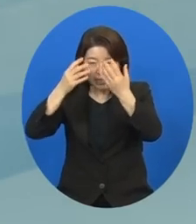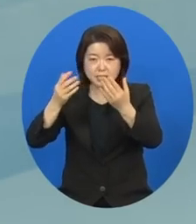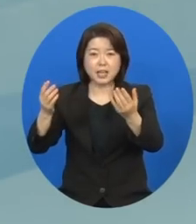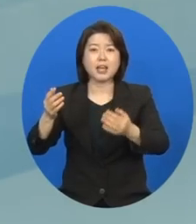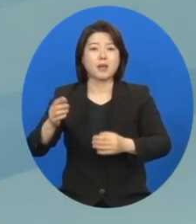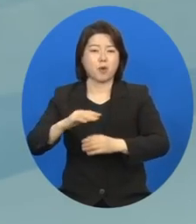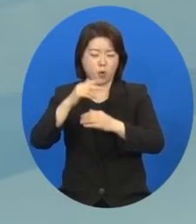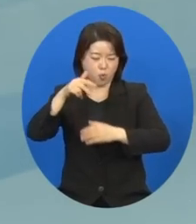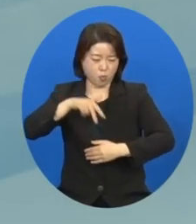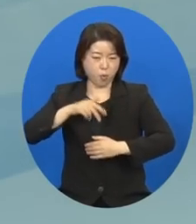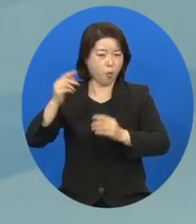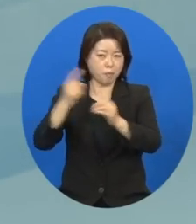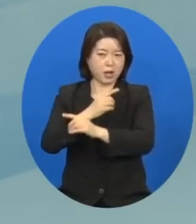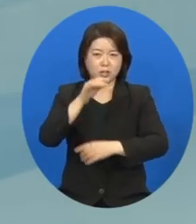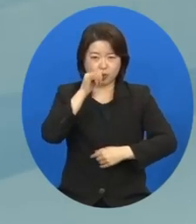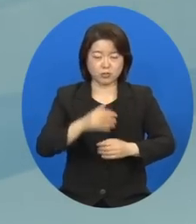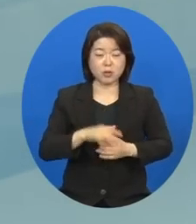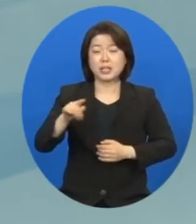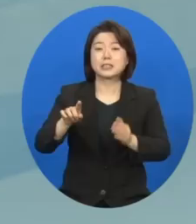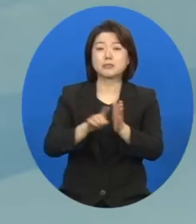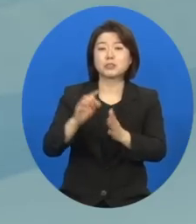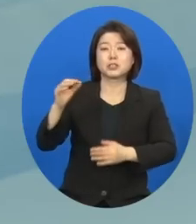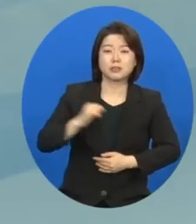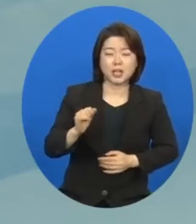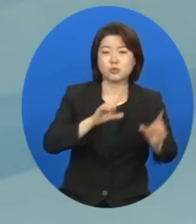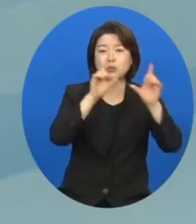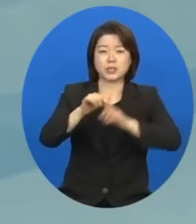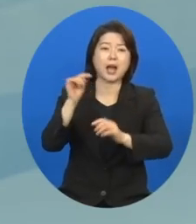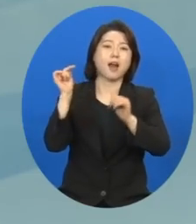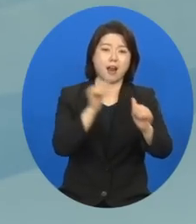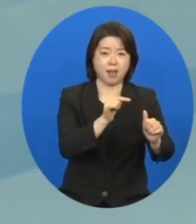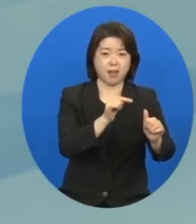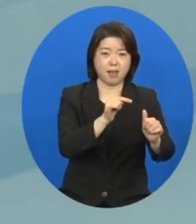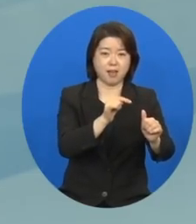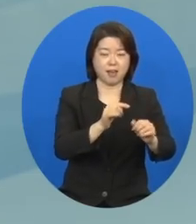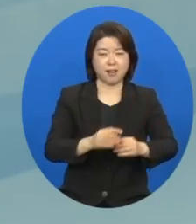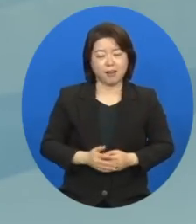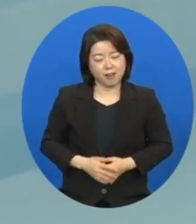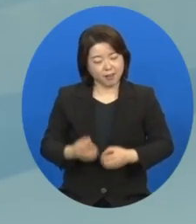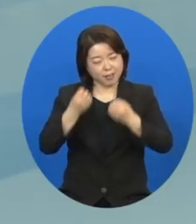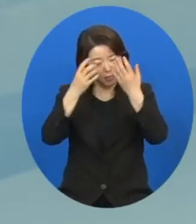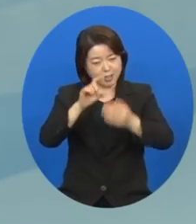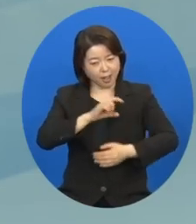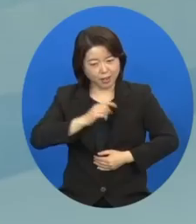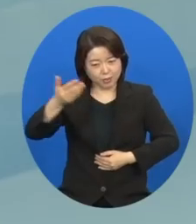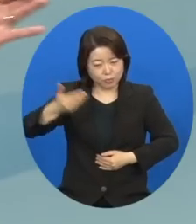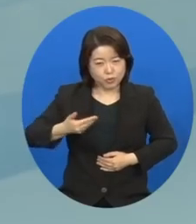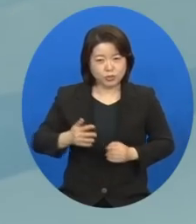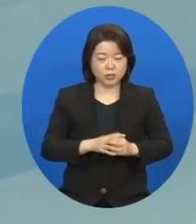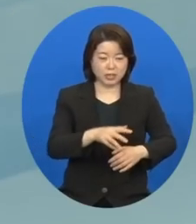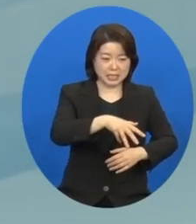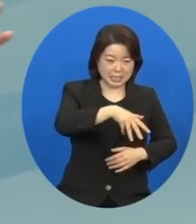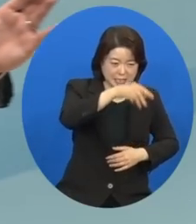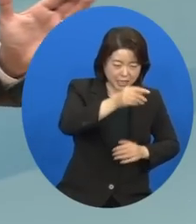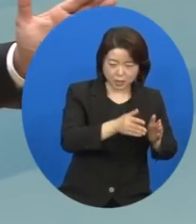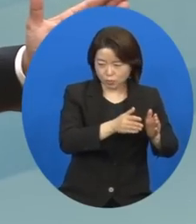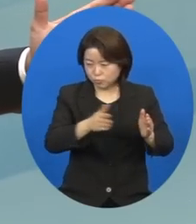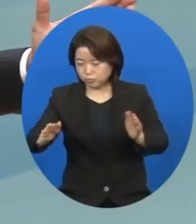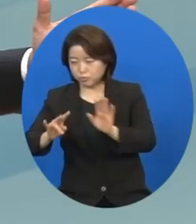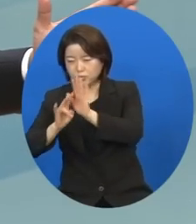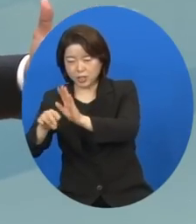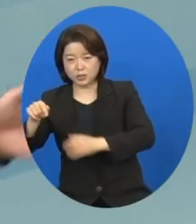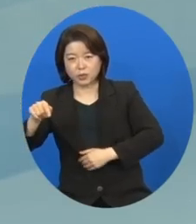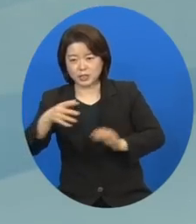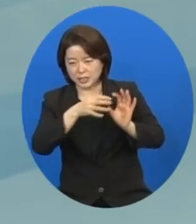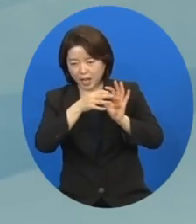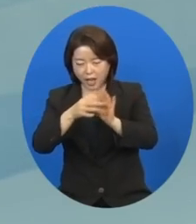정체성이 완전히 바뀌었다는 것이죠. 그 믿음으로 살라고 하시는 거예요. 그래서 이 새 이름을 주시는 것은 창세기부터 계시록까지 계속